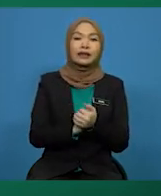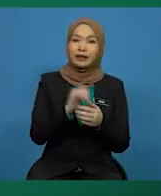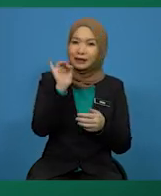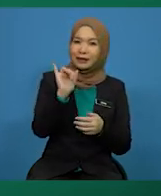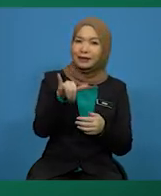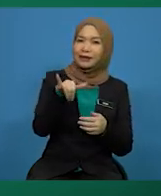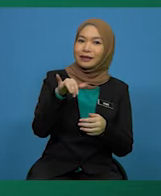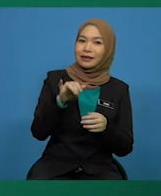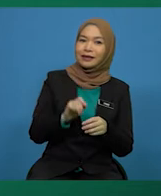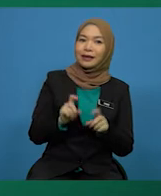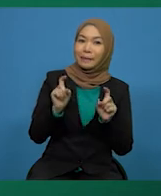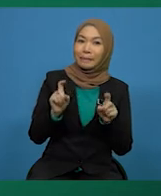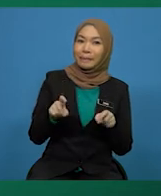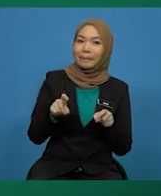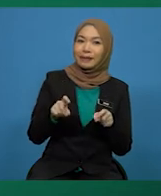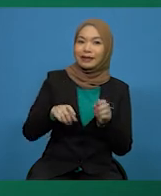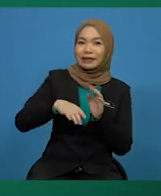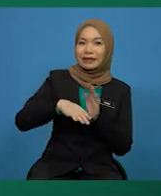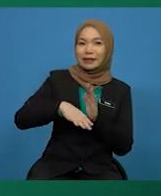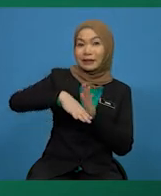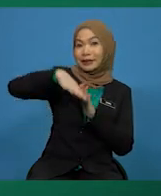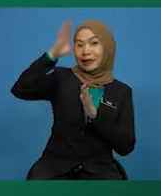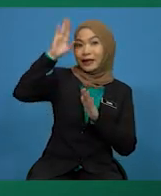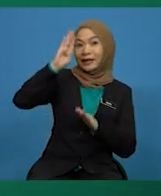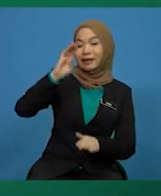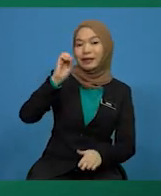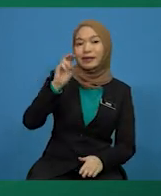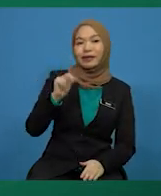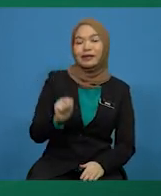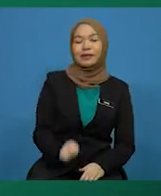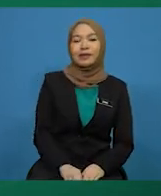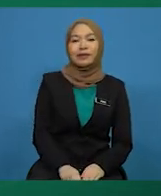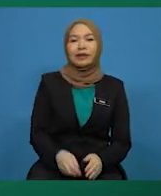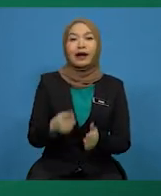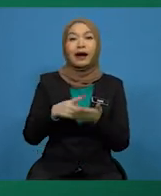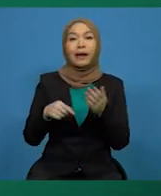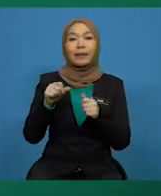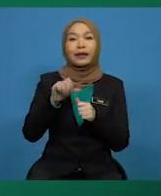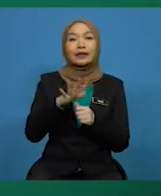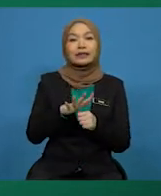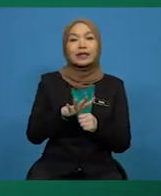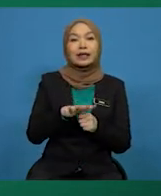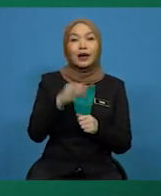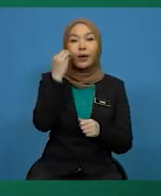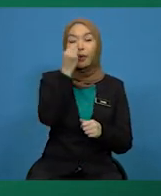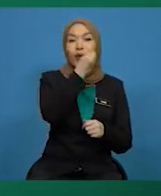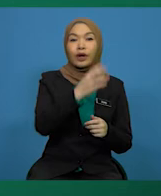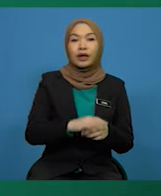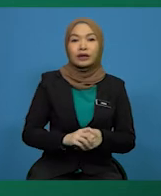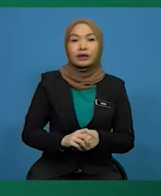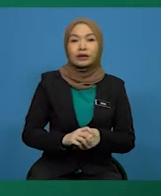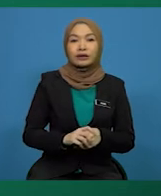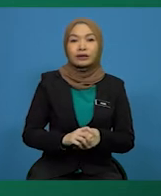Ya, sudah pasti harga bond akan meningkat semula. Apakah kesannya pula kepada kadar bunga